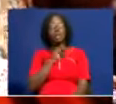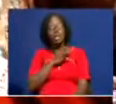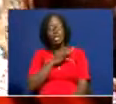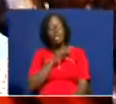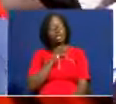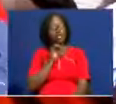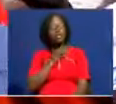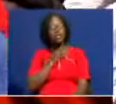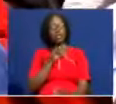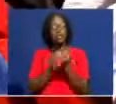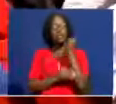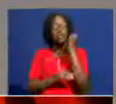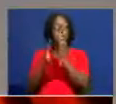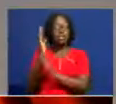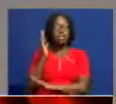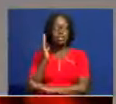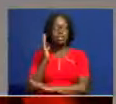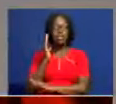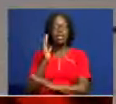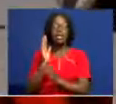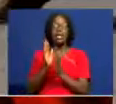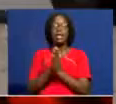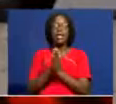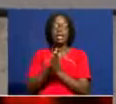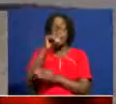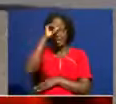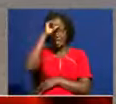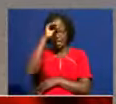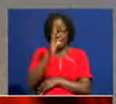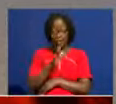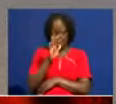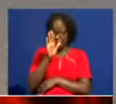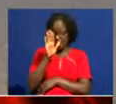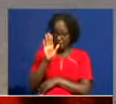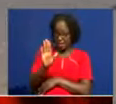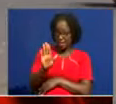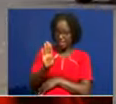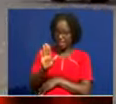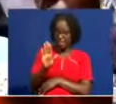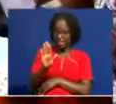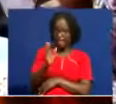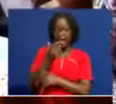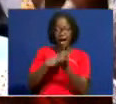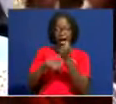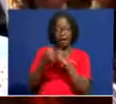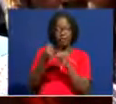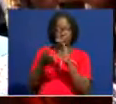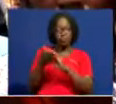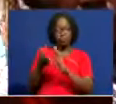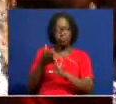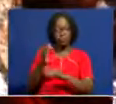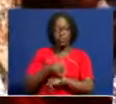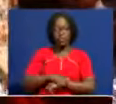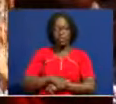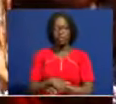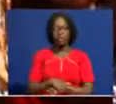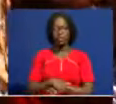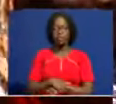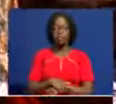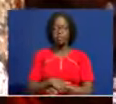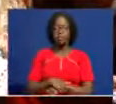in insecurity in the area and called on Murang'a Governor Irungu Kang'ata to take action.